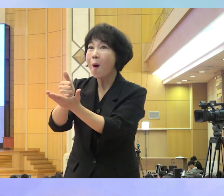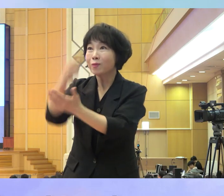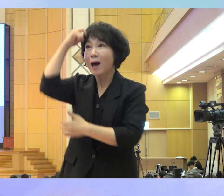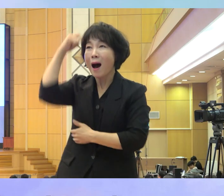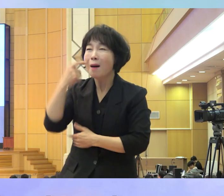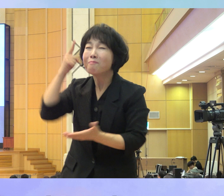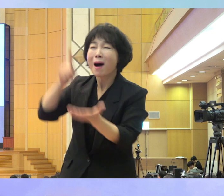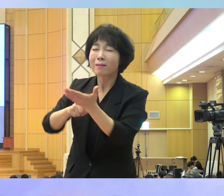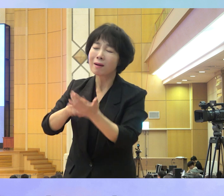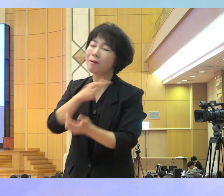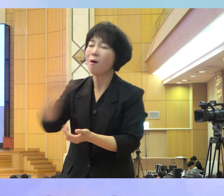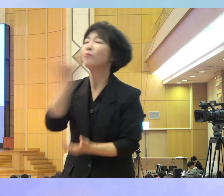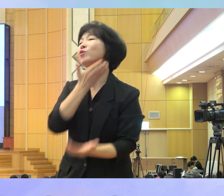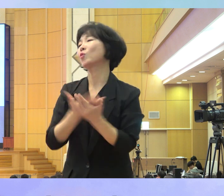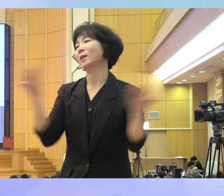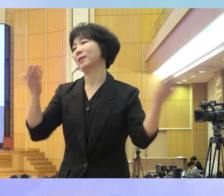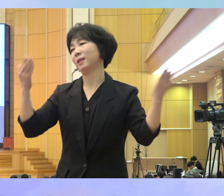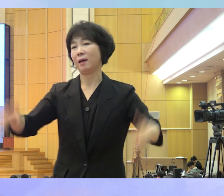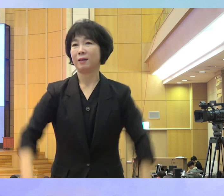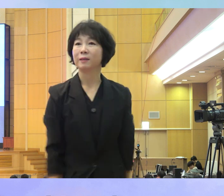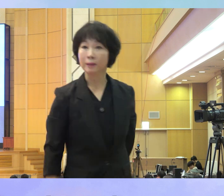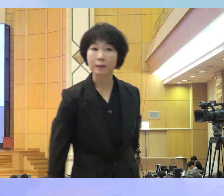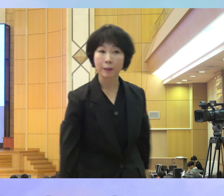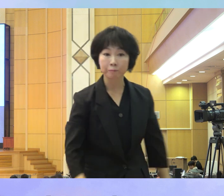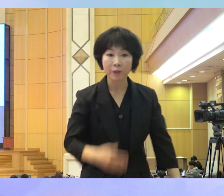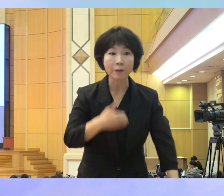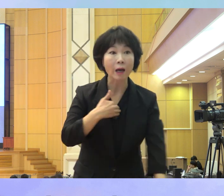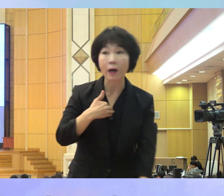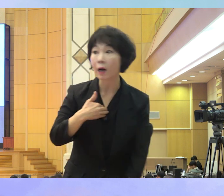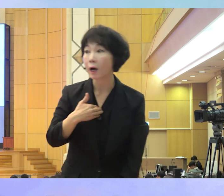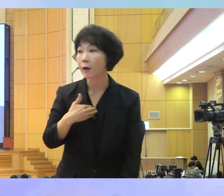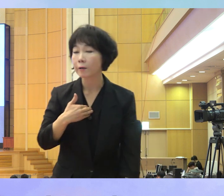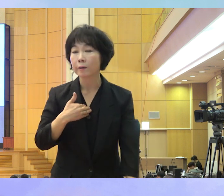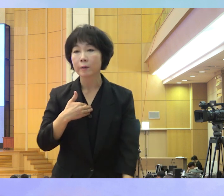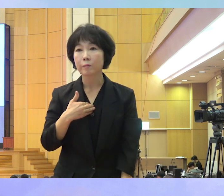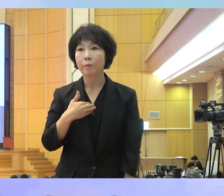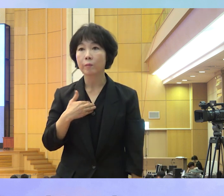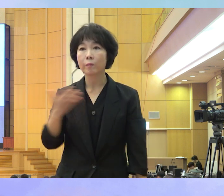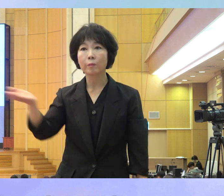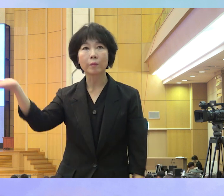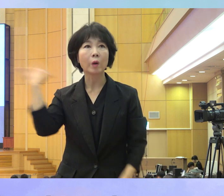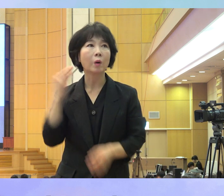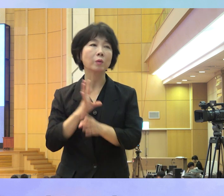거예요. 제가 우리 언젠가